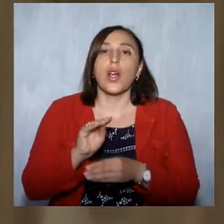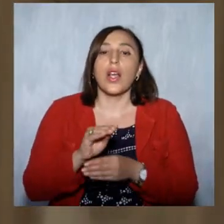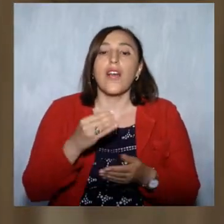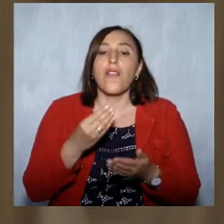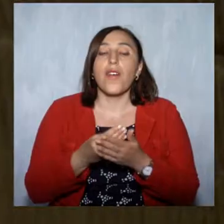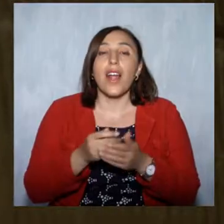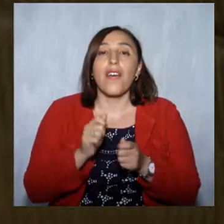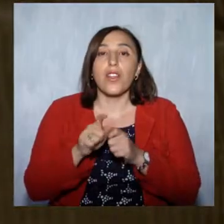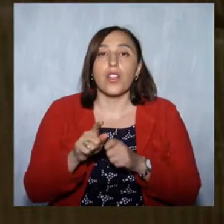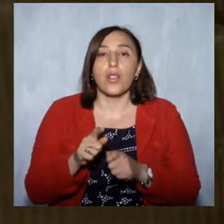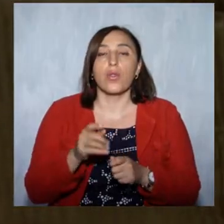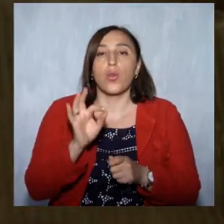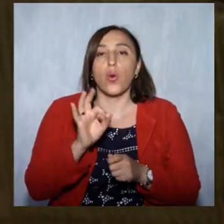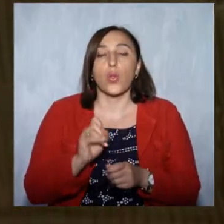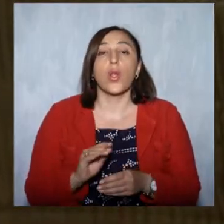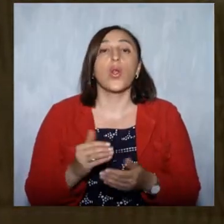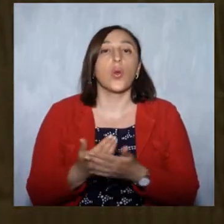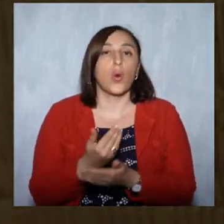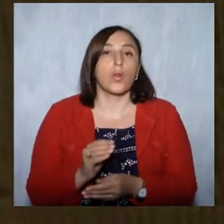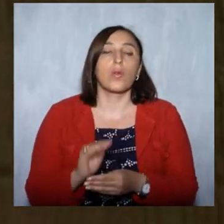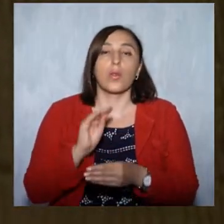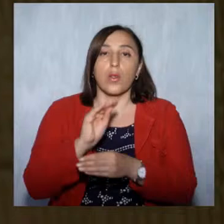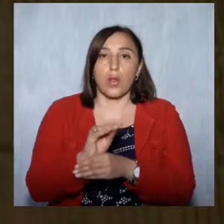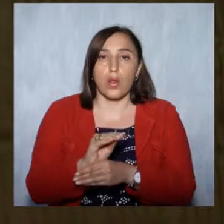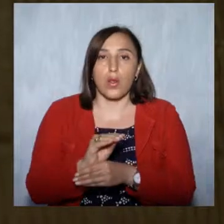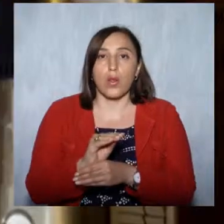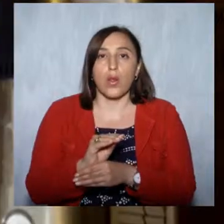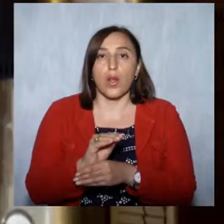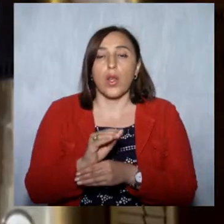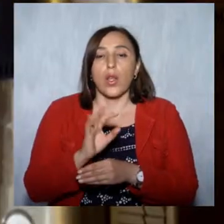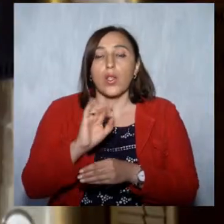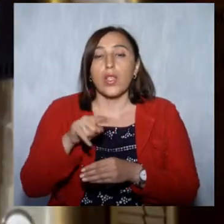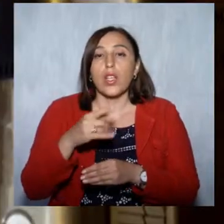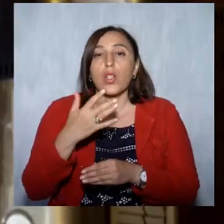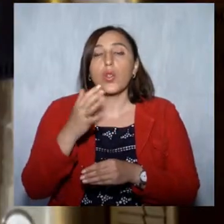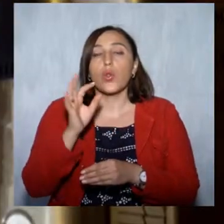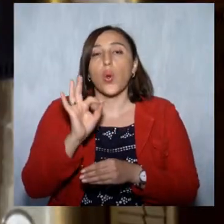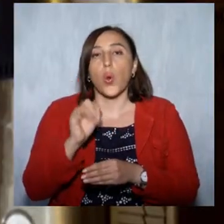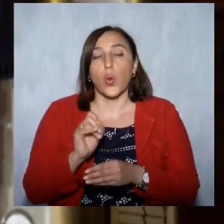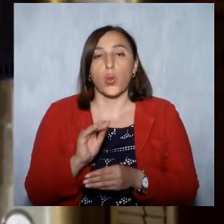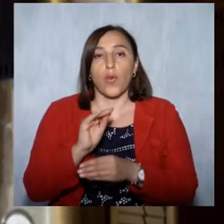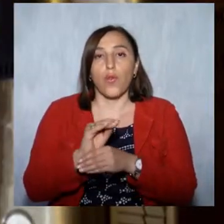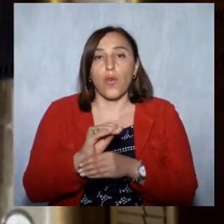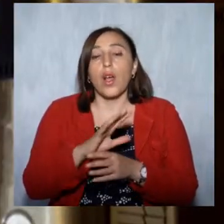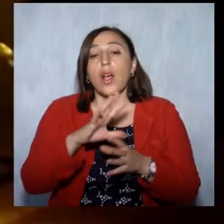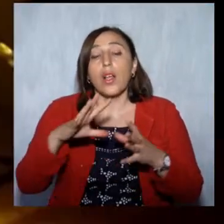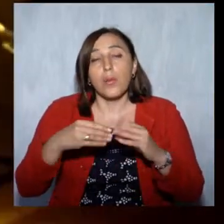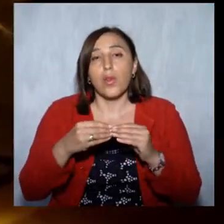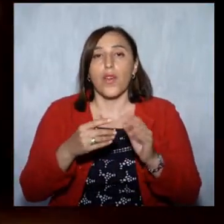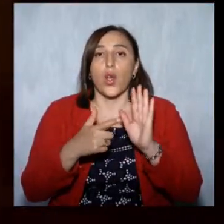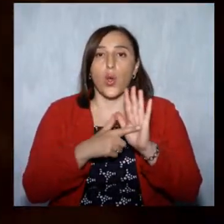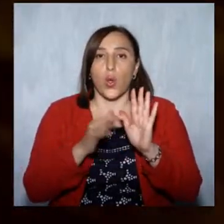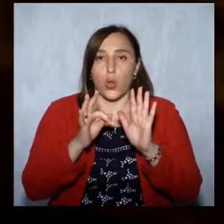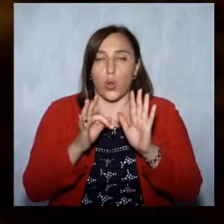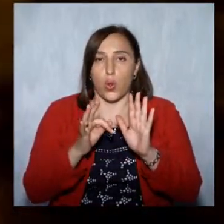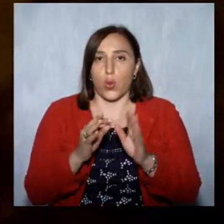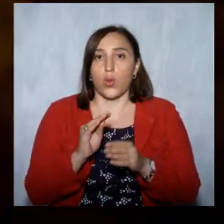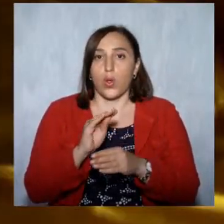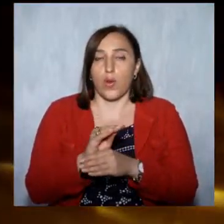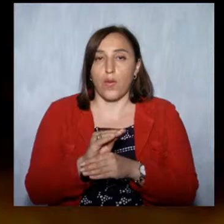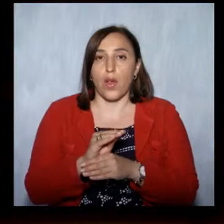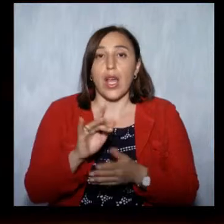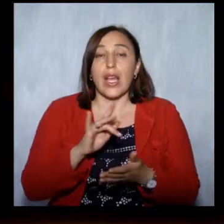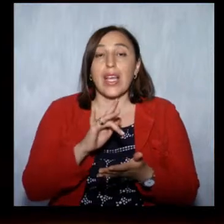տոկոսադրույքը, վերջինը այս օգոստոսի 3-ին եւս 0.5%-ային կետով այն հասցնելով 7%-ի։ Կենտրոնական